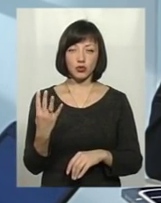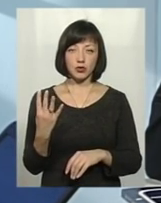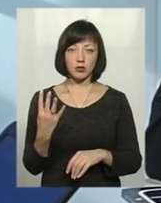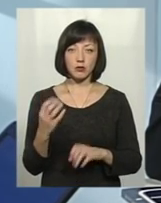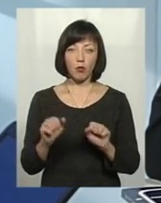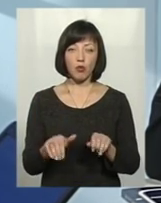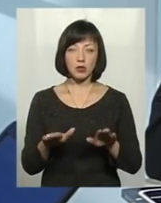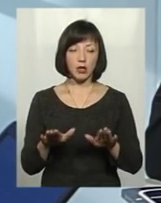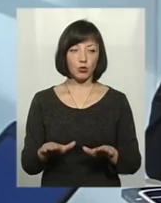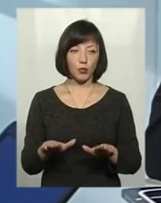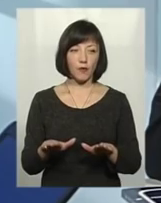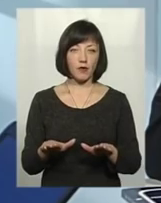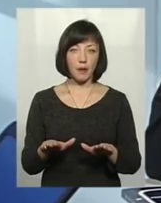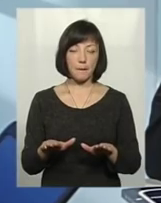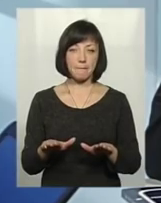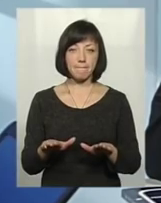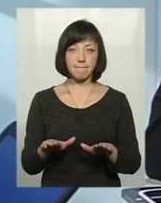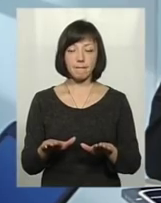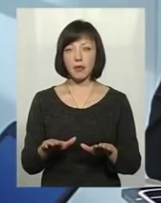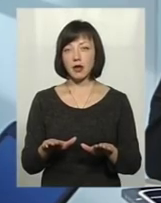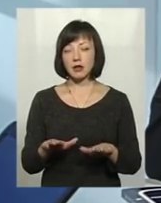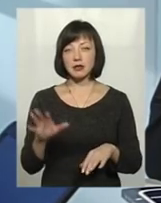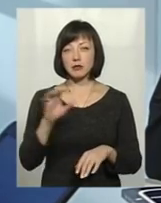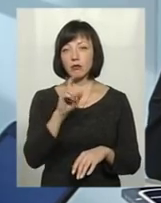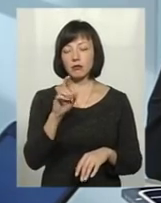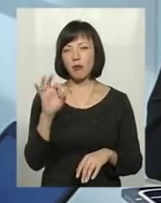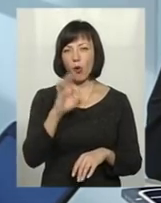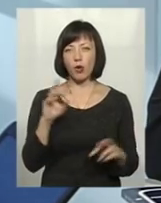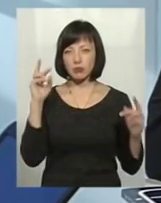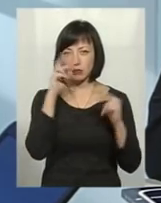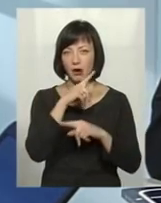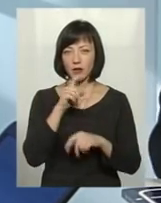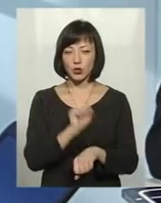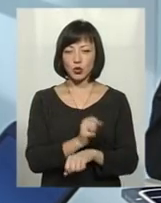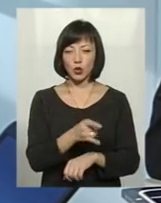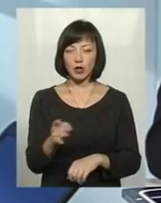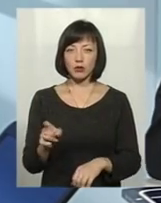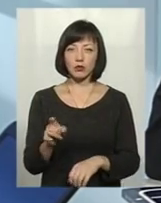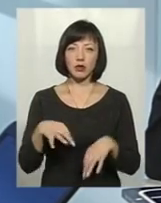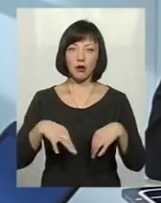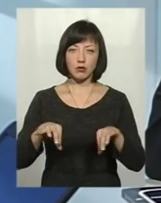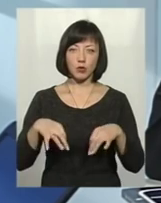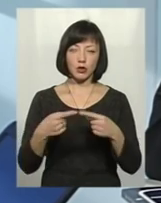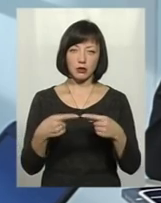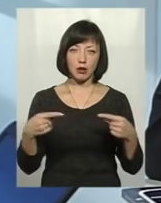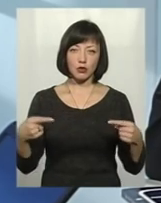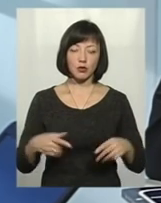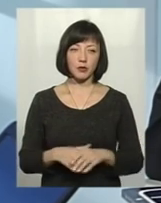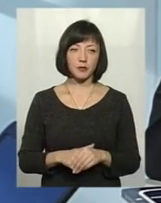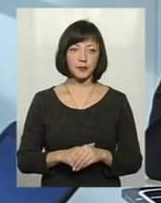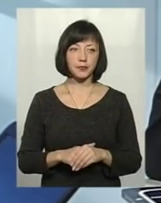2724 постанови за неправильну стоянку та зупинку транспортних засобів.